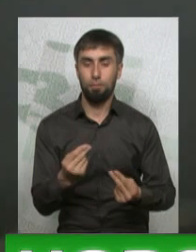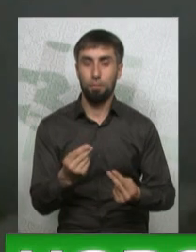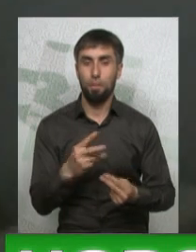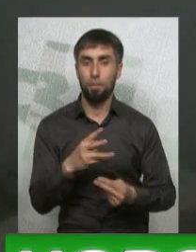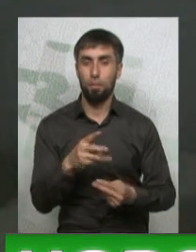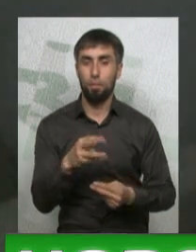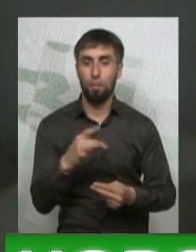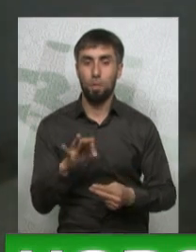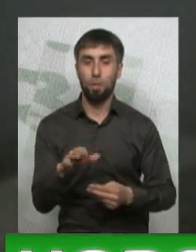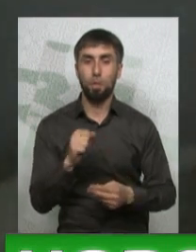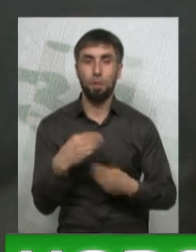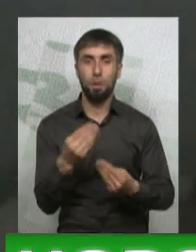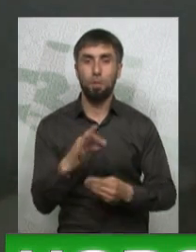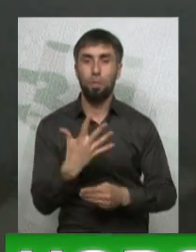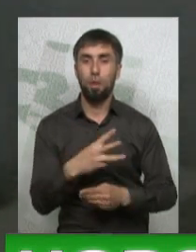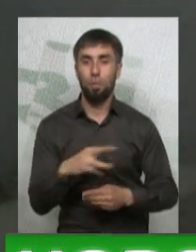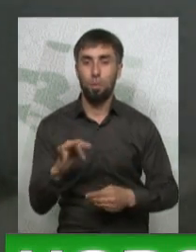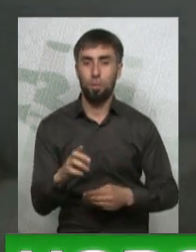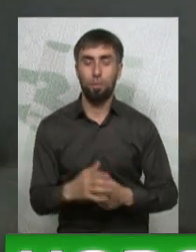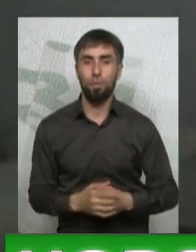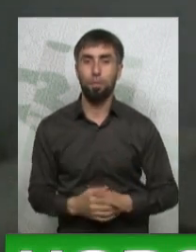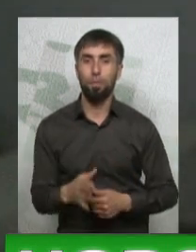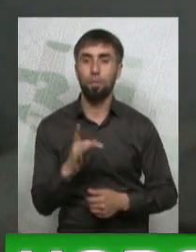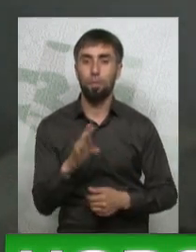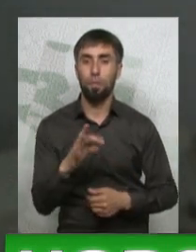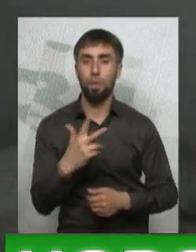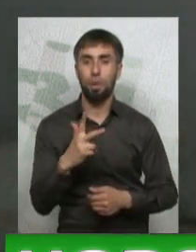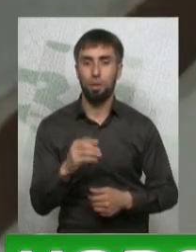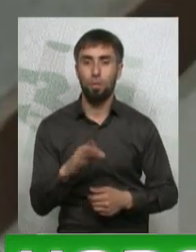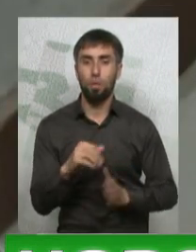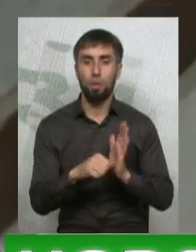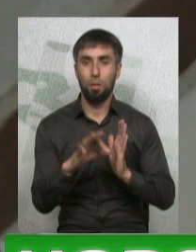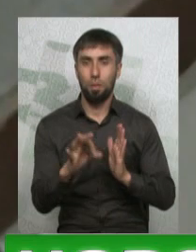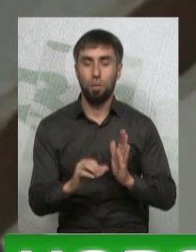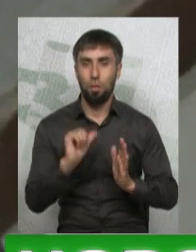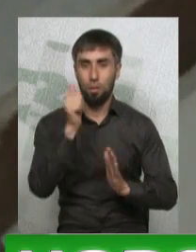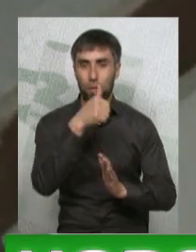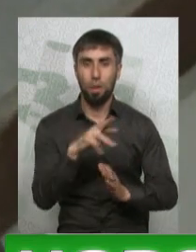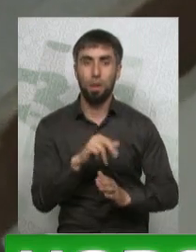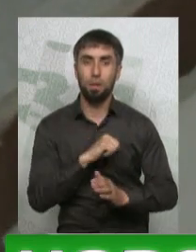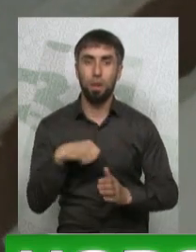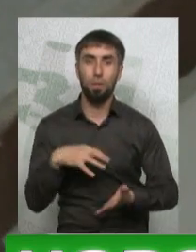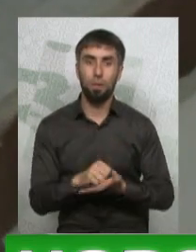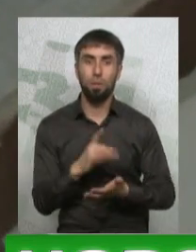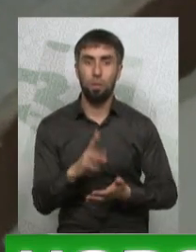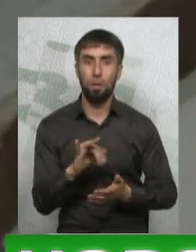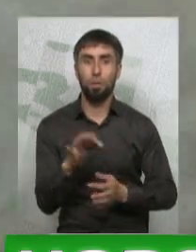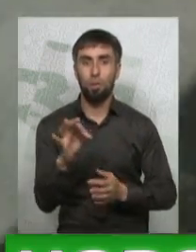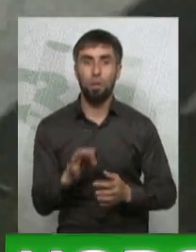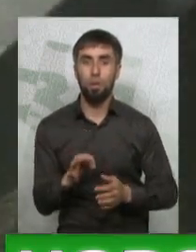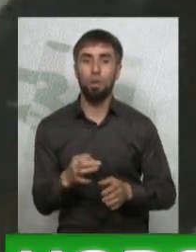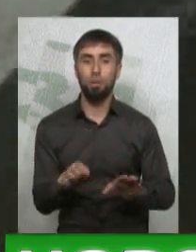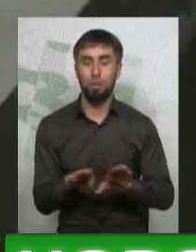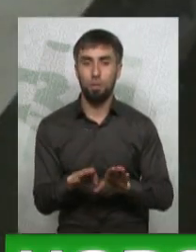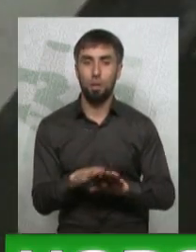Микрозаймы предприятиям выдаются до 5 миллионов рублей на срок до 3 лет под 6% годовых. Для самозанятых сроки и проценты